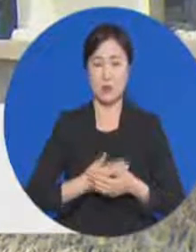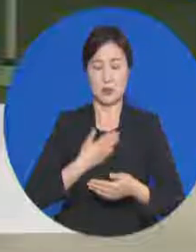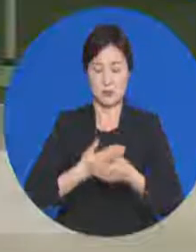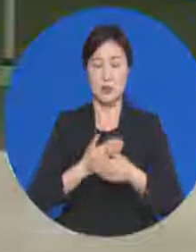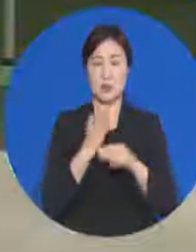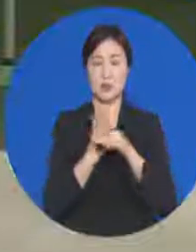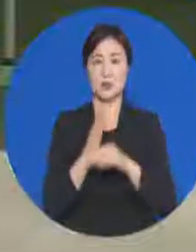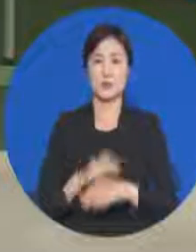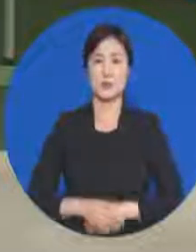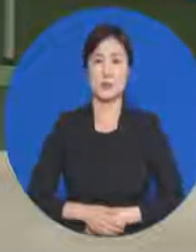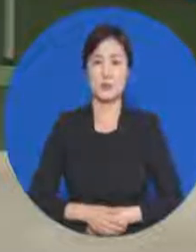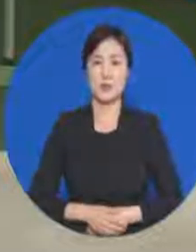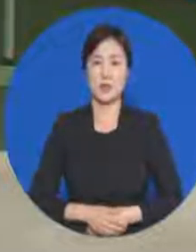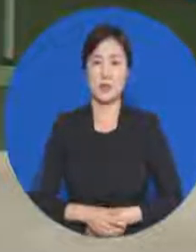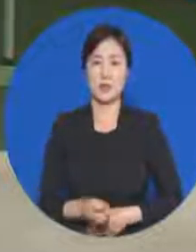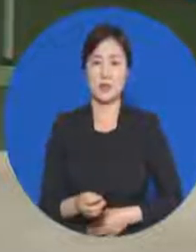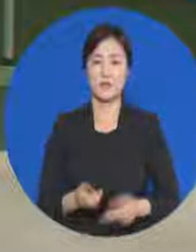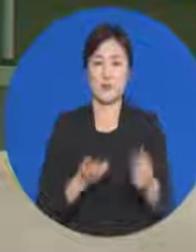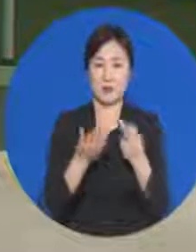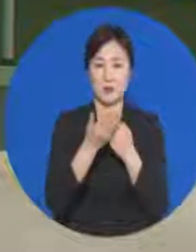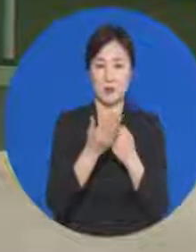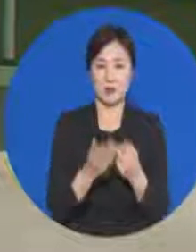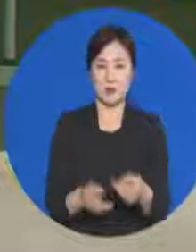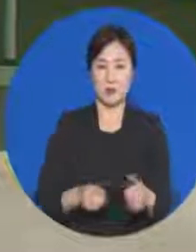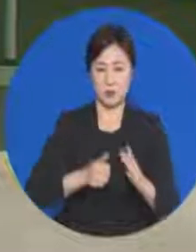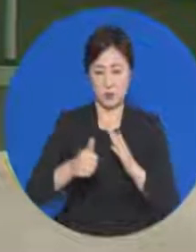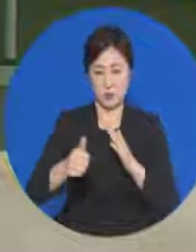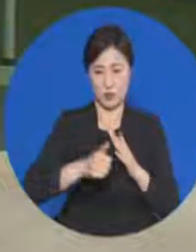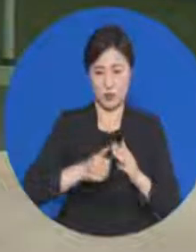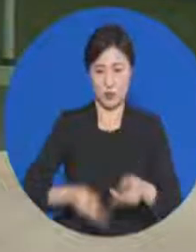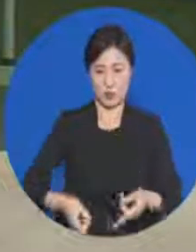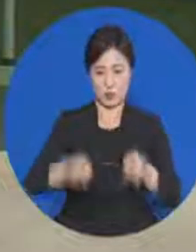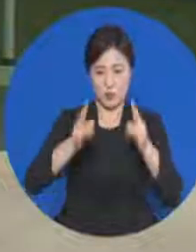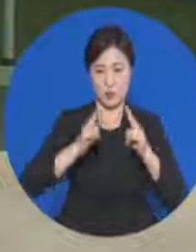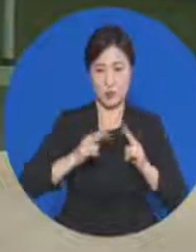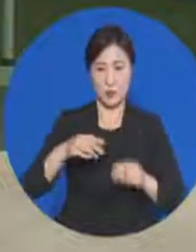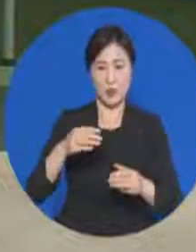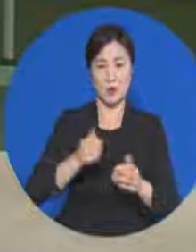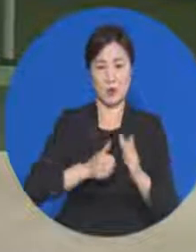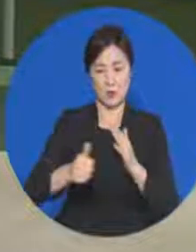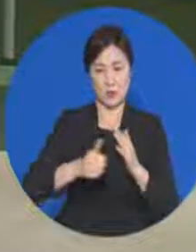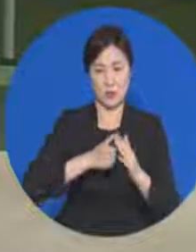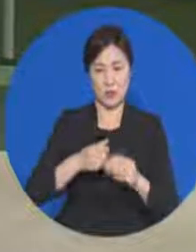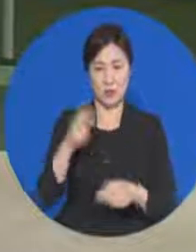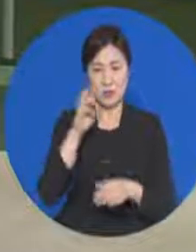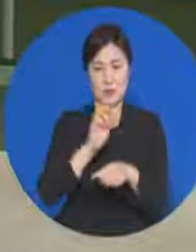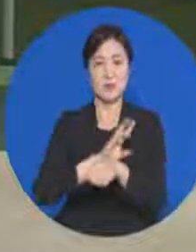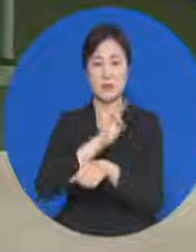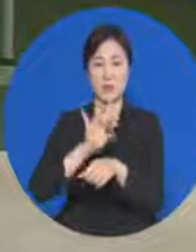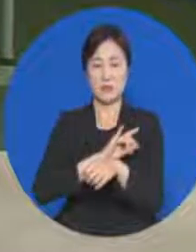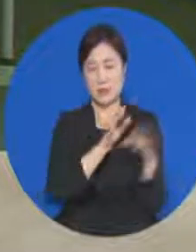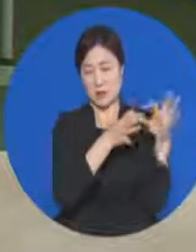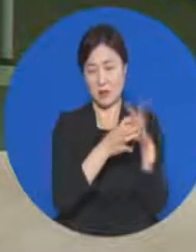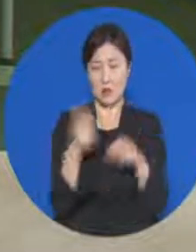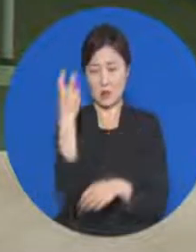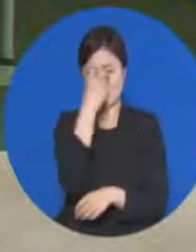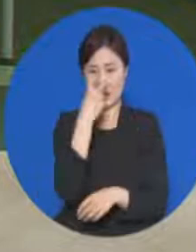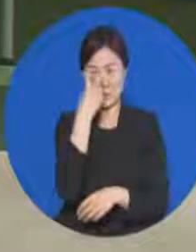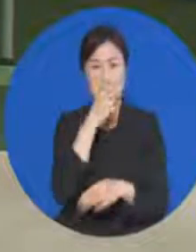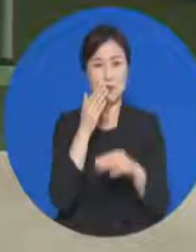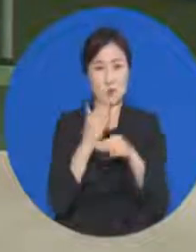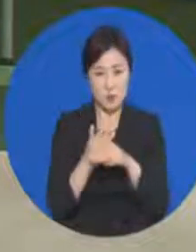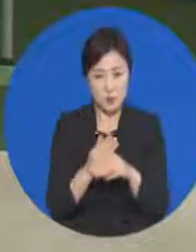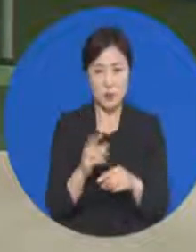있죠. 섬 출입구인 진도대교에서 24시간 발열 체크를 하며 청정 지역을 유지해왔지만 이번 교회발 재유행에